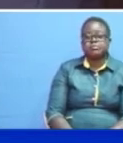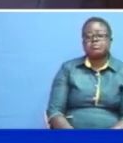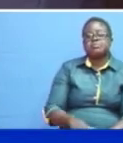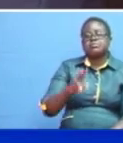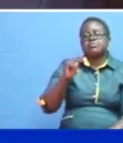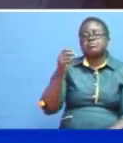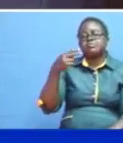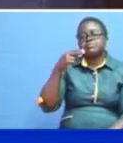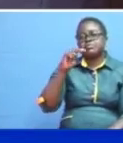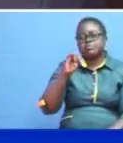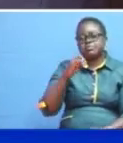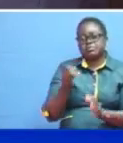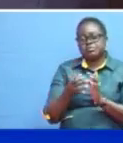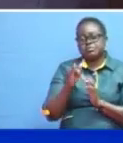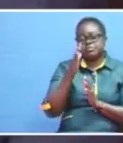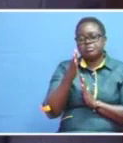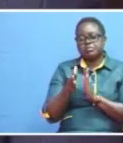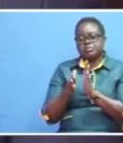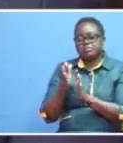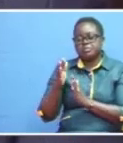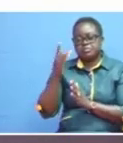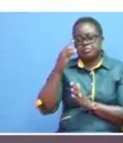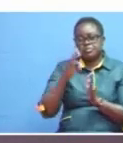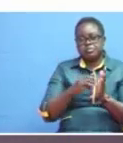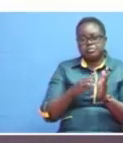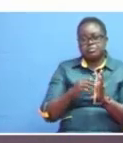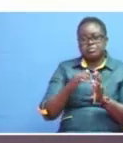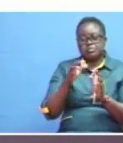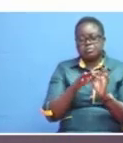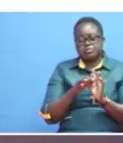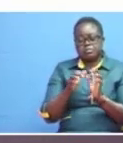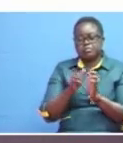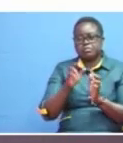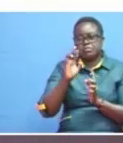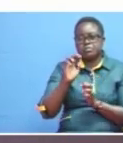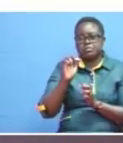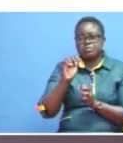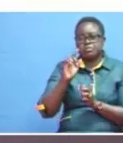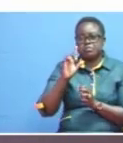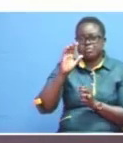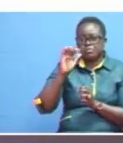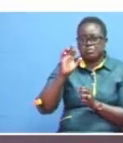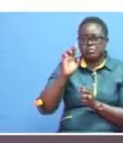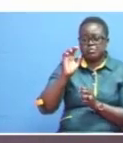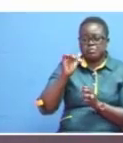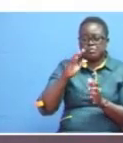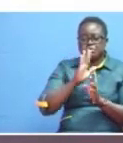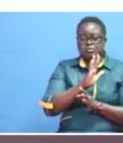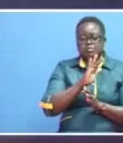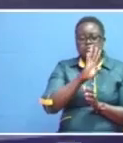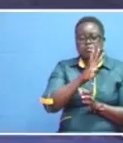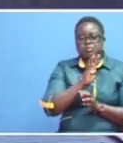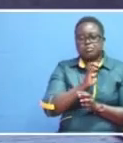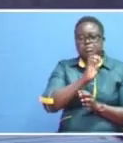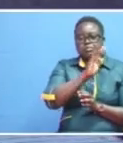Nganga ni wale sekana wala niyo wa silikali ya akaunti ya Masako. Yungu watu niyo na muvea wa Rerek ni vadhite kimanza cha silingi milioni